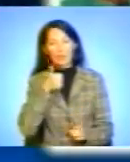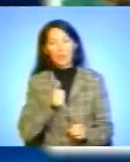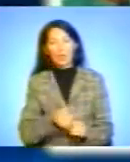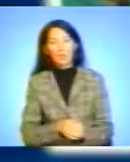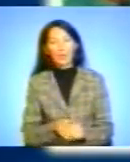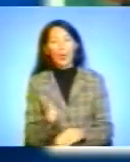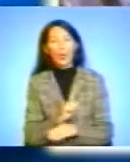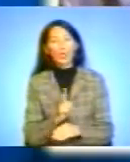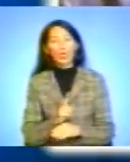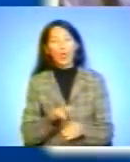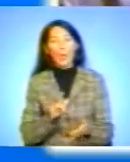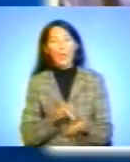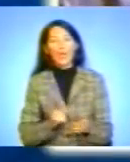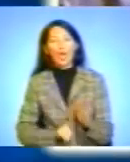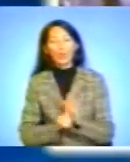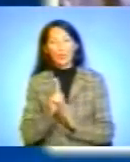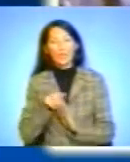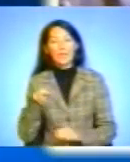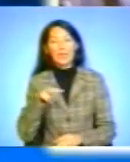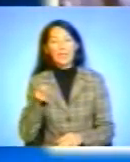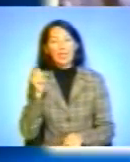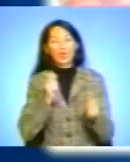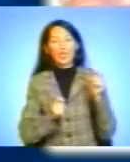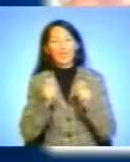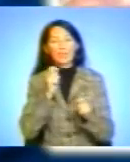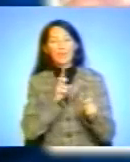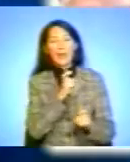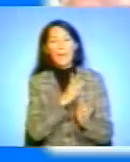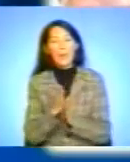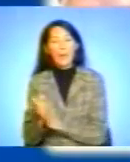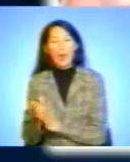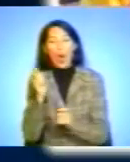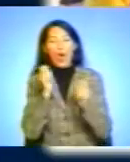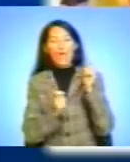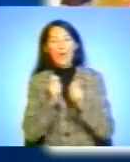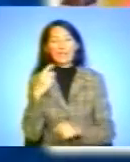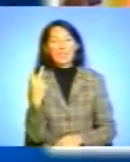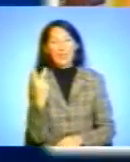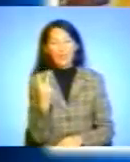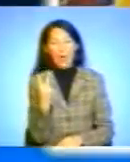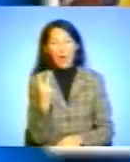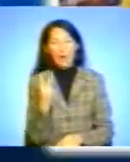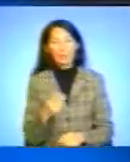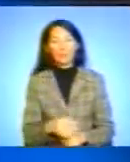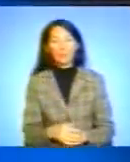У Тернополі розпочався літературний фестиваль «Бібліофест-2».